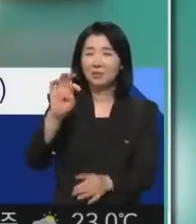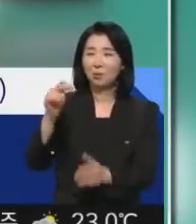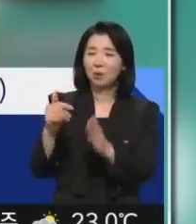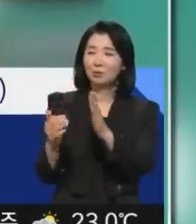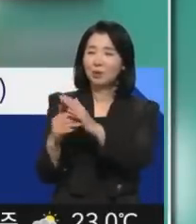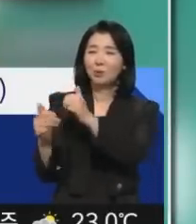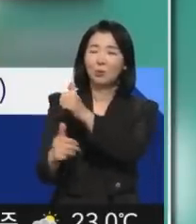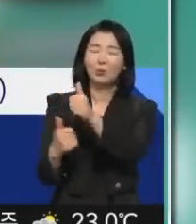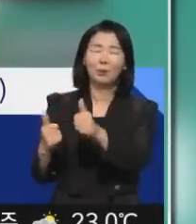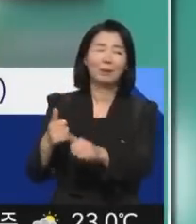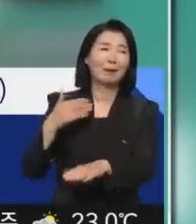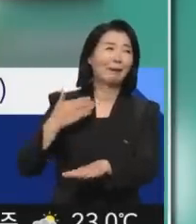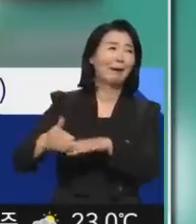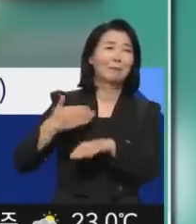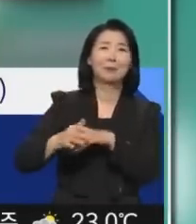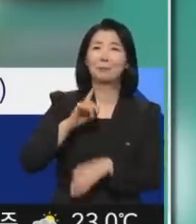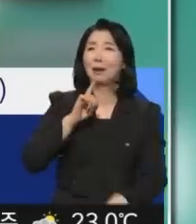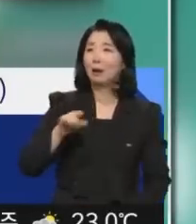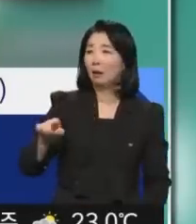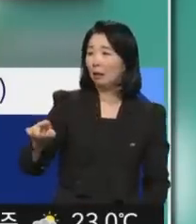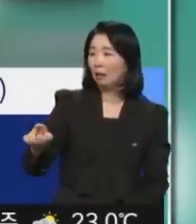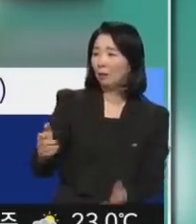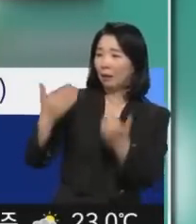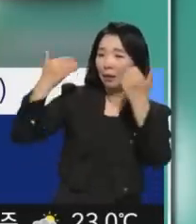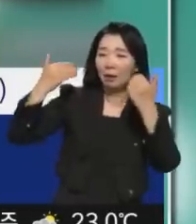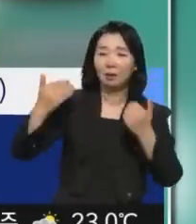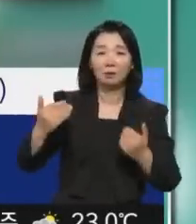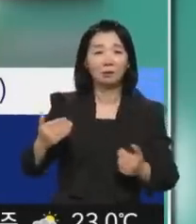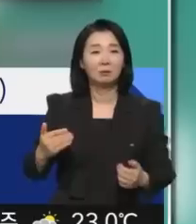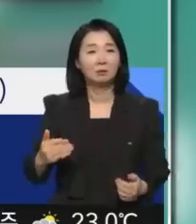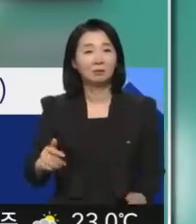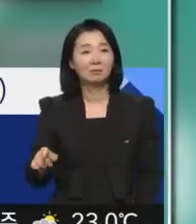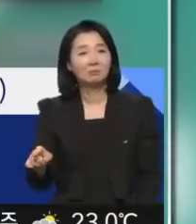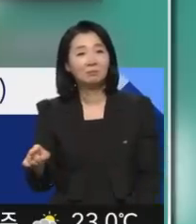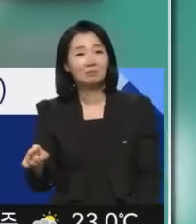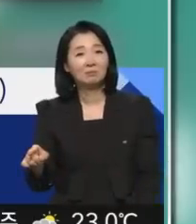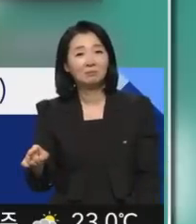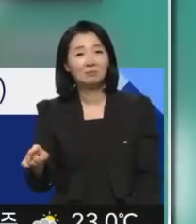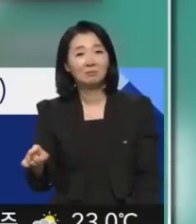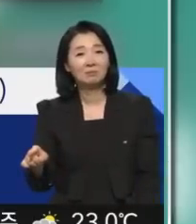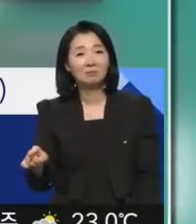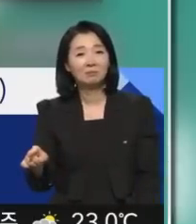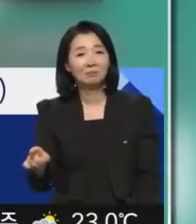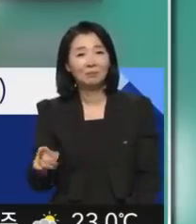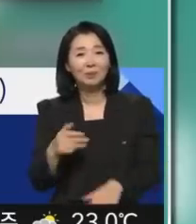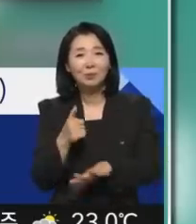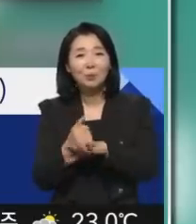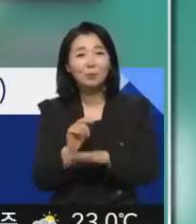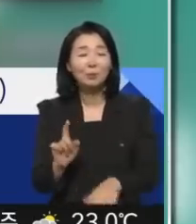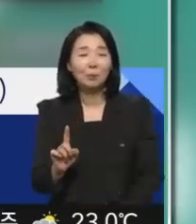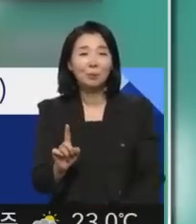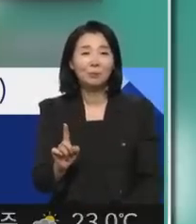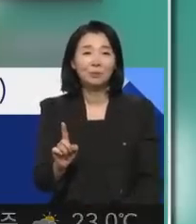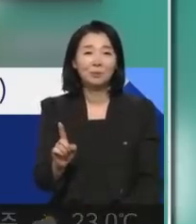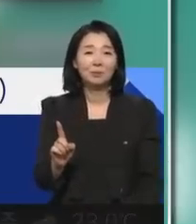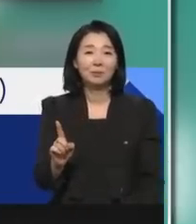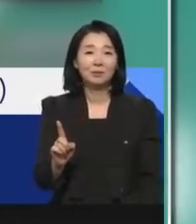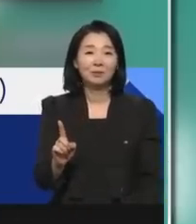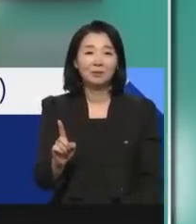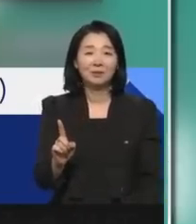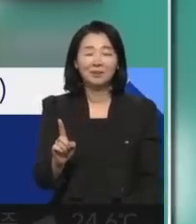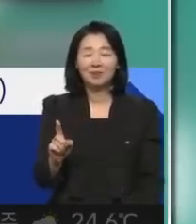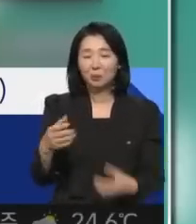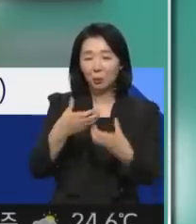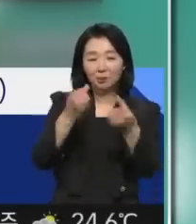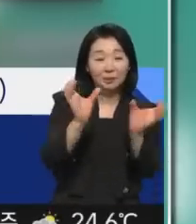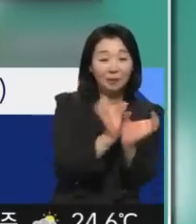저희가 훌리건이다 뭐 이렇게 그랬죠. 하고 있기 때문에 예. 근데 이제 결국은 어떤